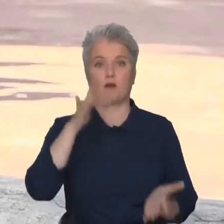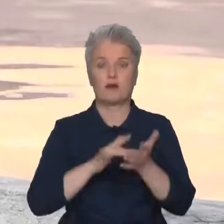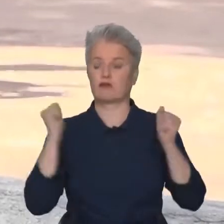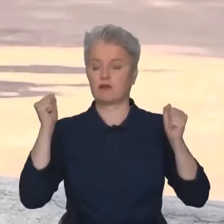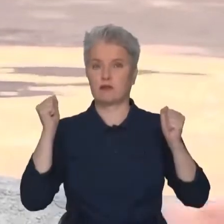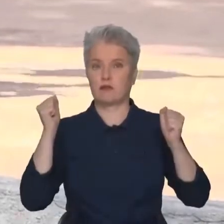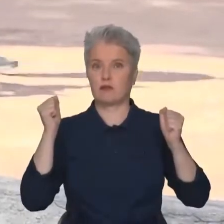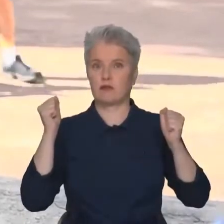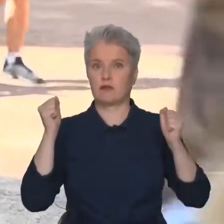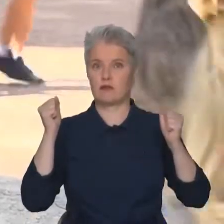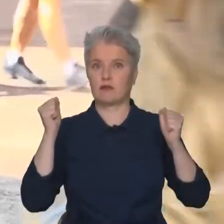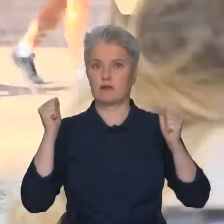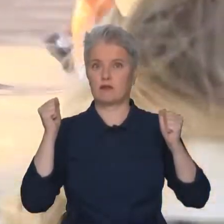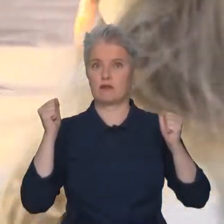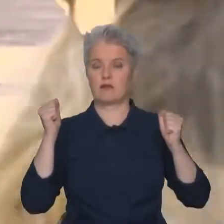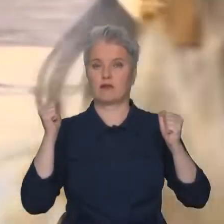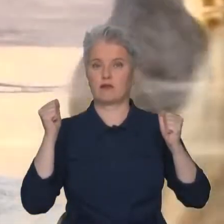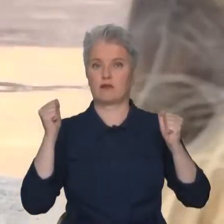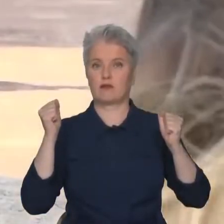Шарварока».